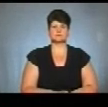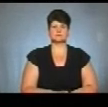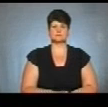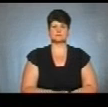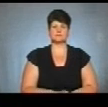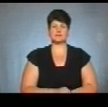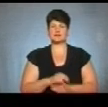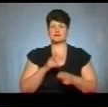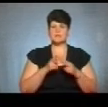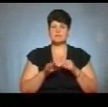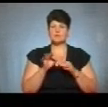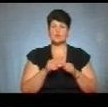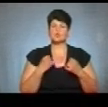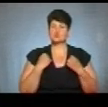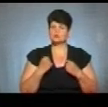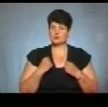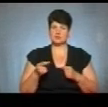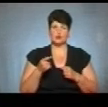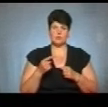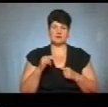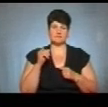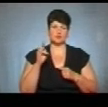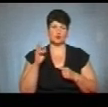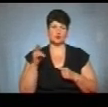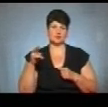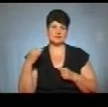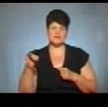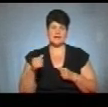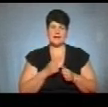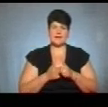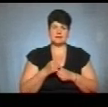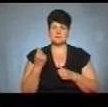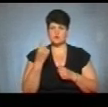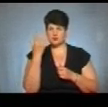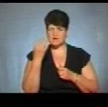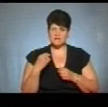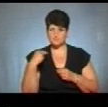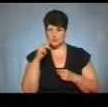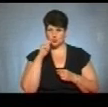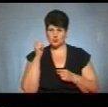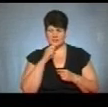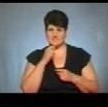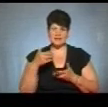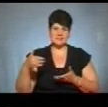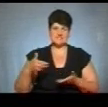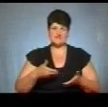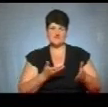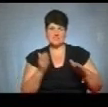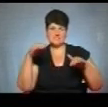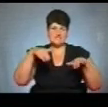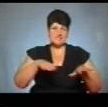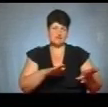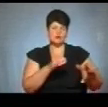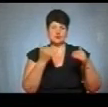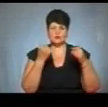І на завершення про спорт. Тернополянин Іван Колодницький – лідер першого дня чемпіонату України з віндсерфінгу. Сьогодні на Тернопільському